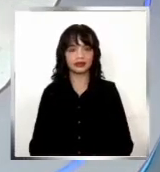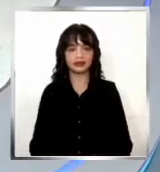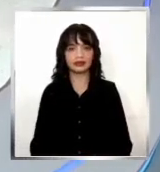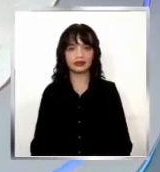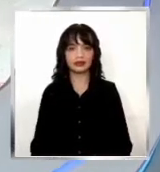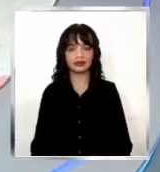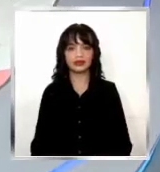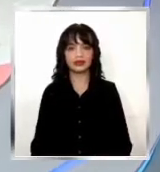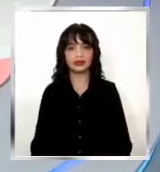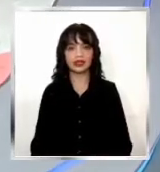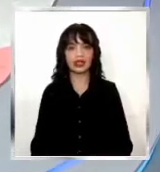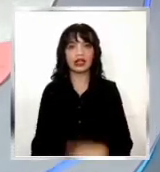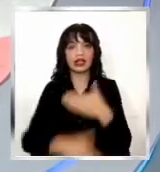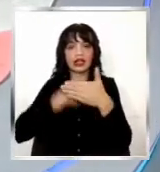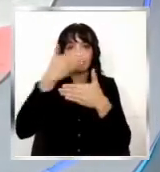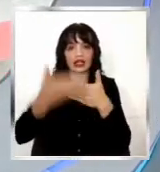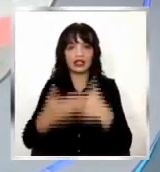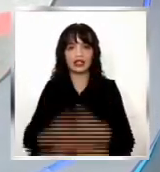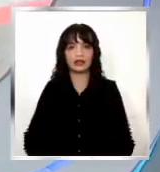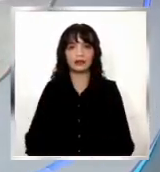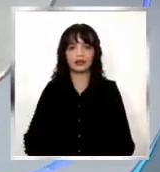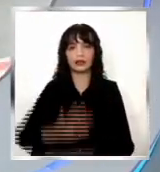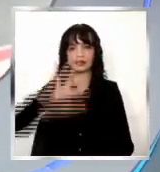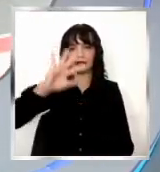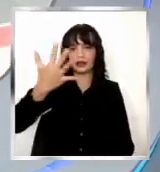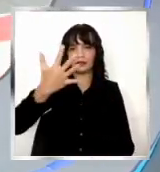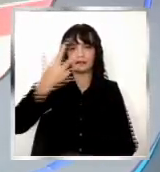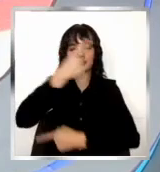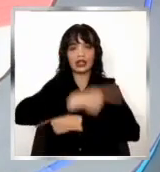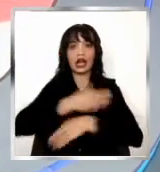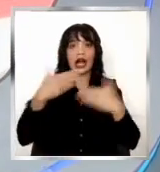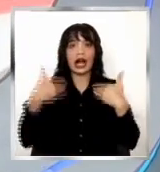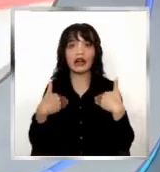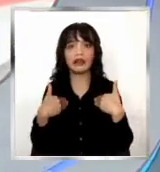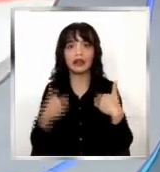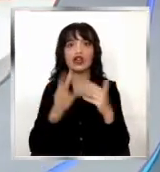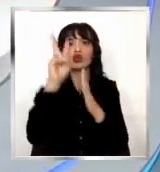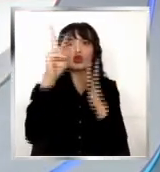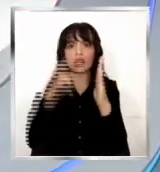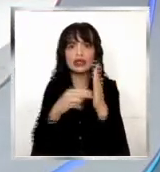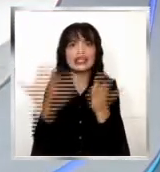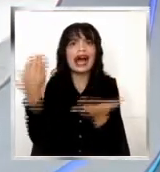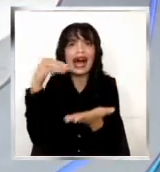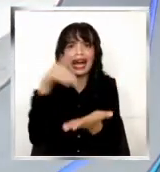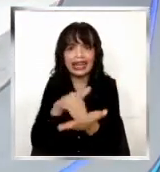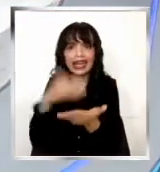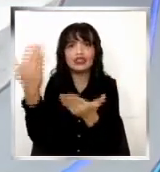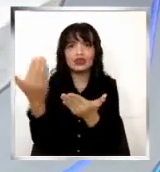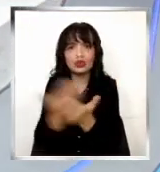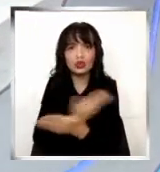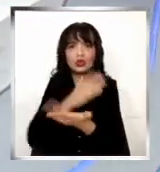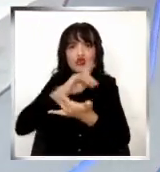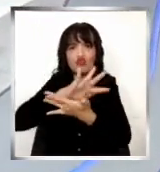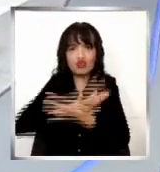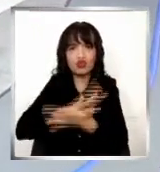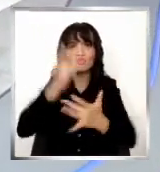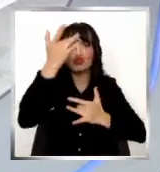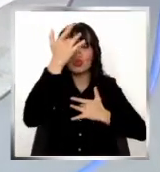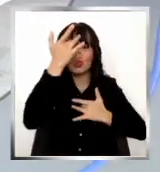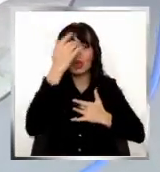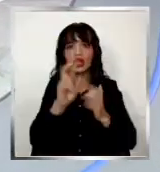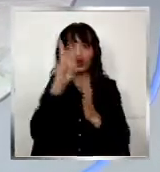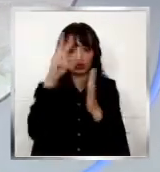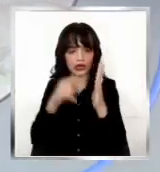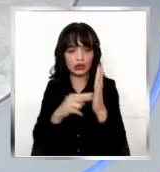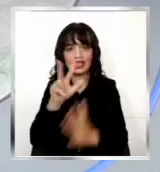Sa ikalimang sunod na araw, mahigit 2,000 ulit ang mga bagong kaso ng COVID-19 sa bansa. 2,037 ang